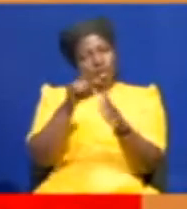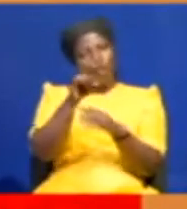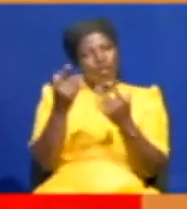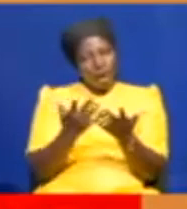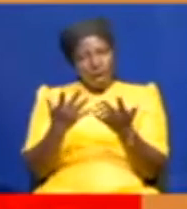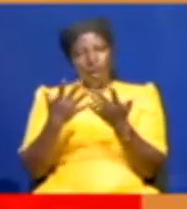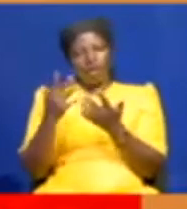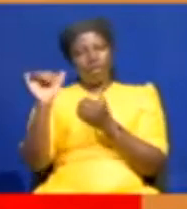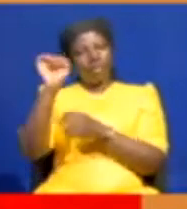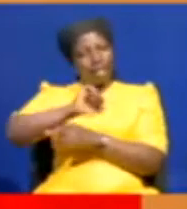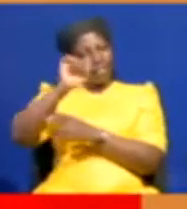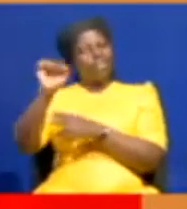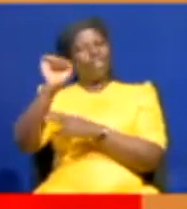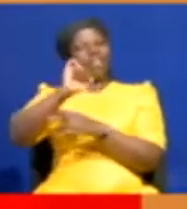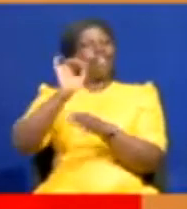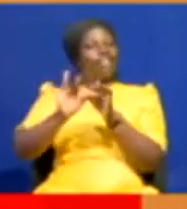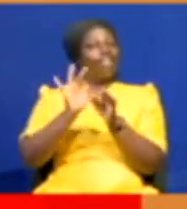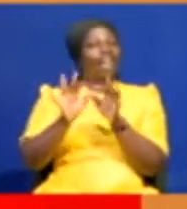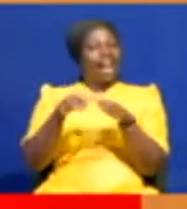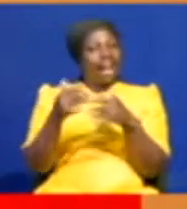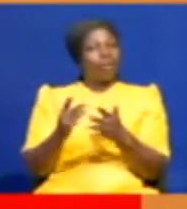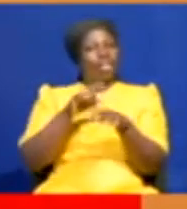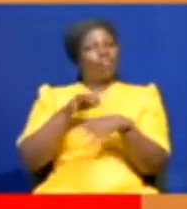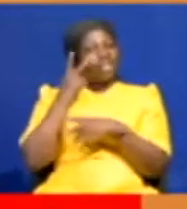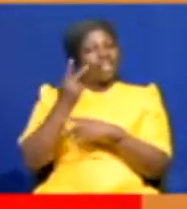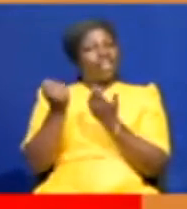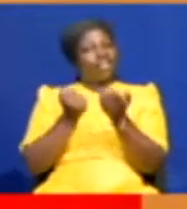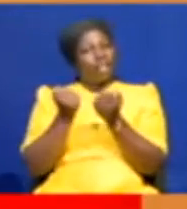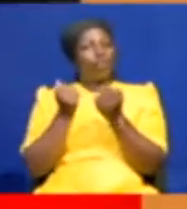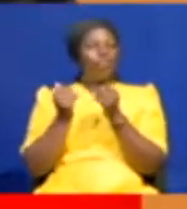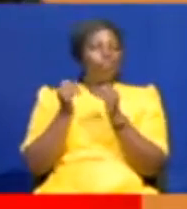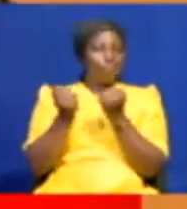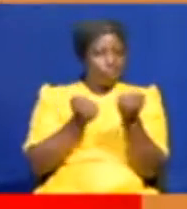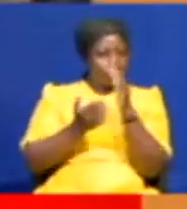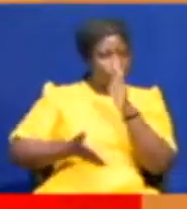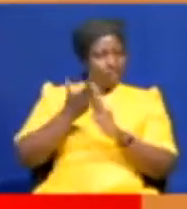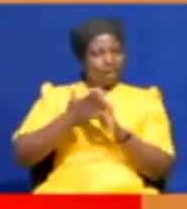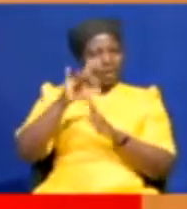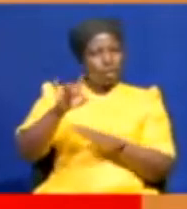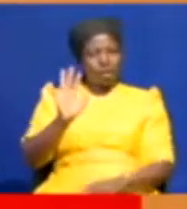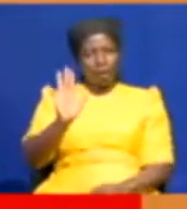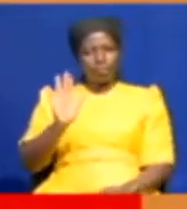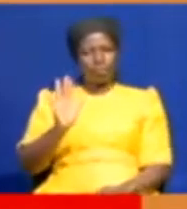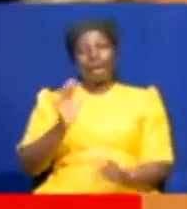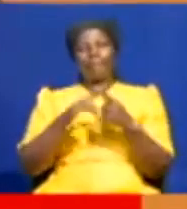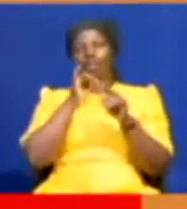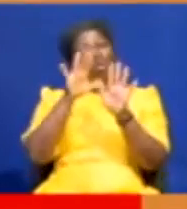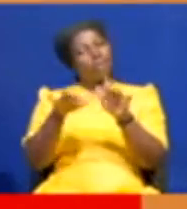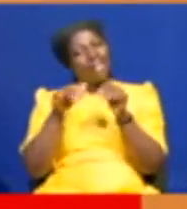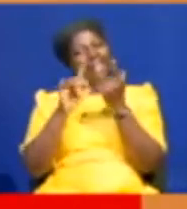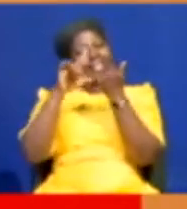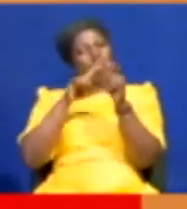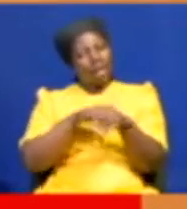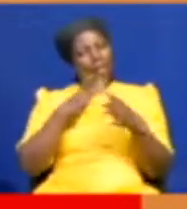gani. Wakiona lile gari linazidi, wanastahili kusimamisha lile gari, sio kugoja mpaka watu wafe.